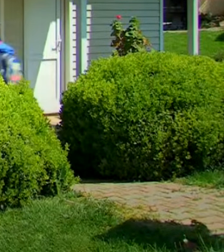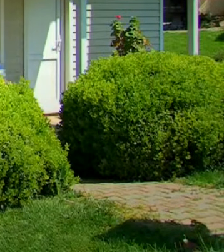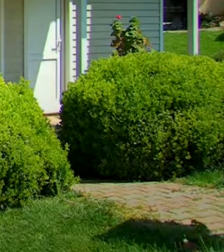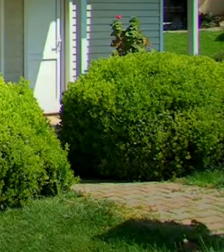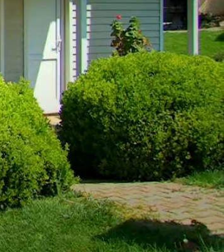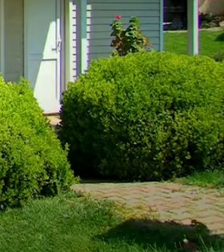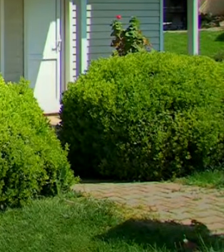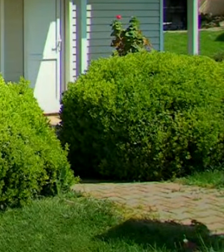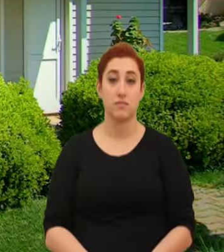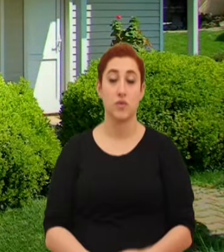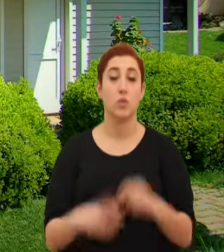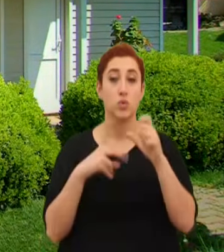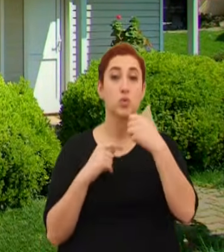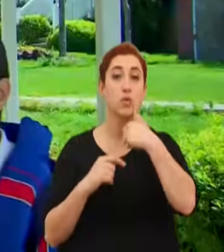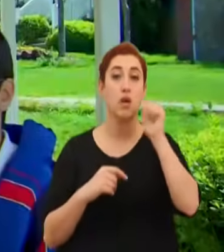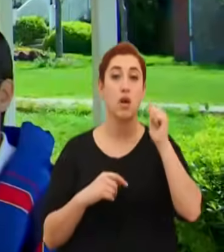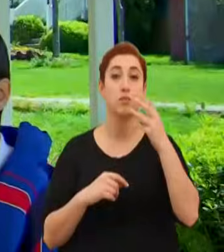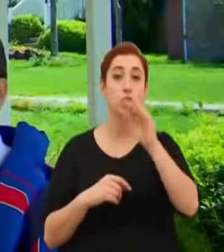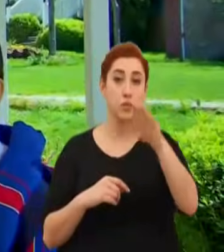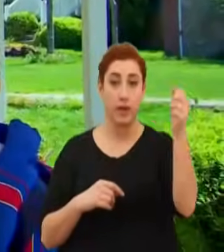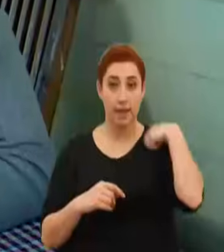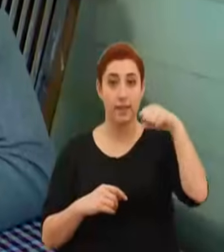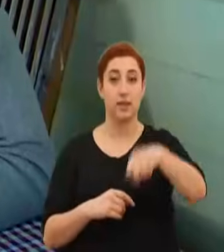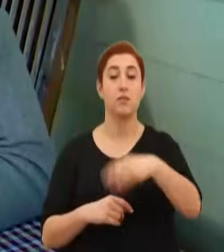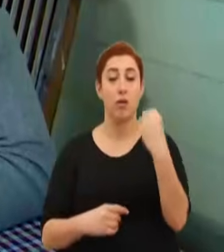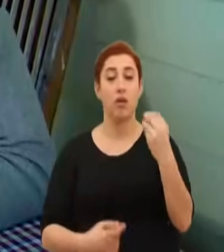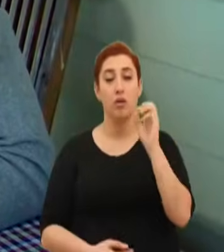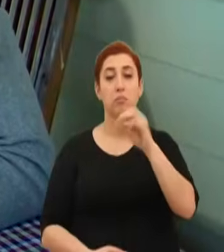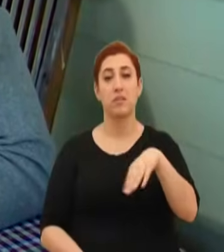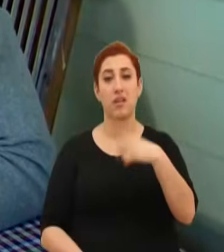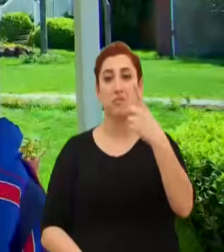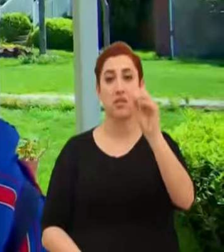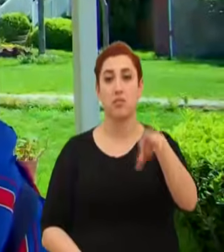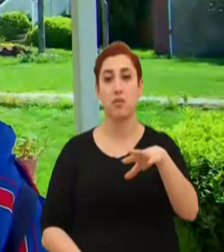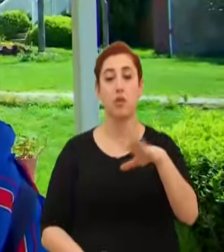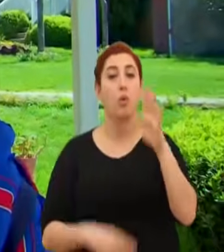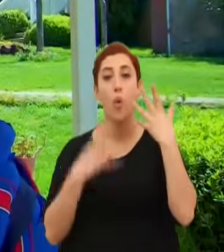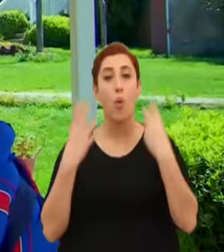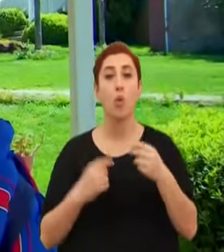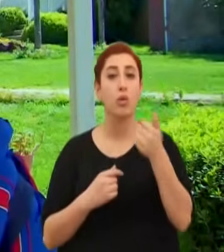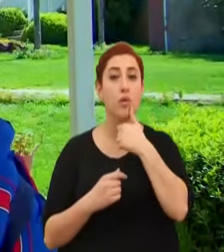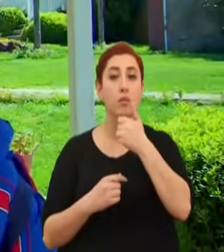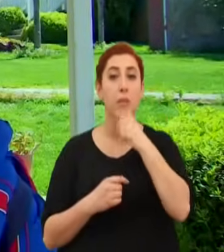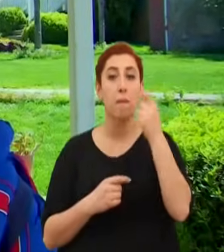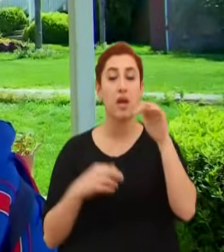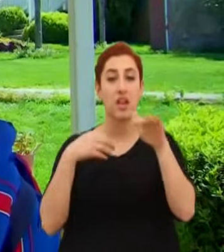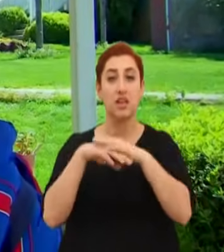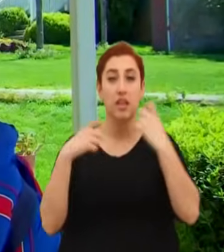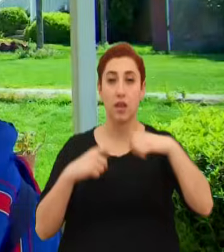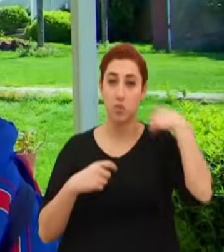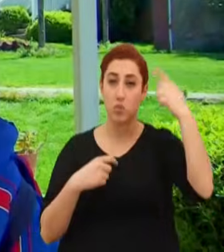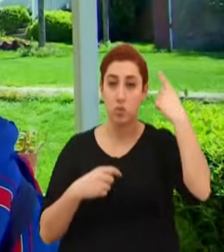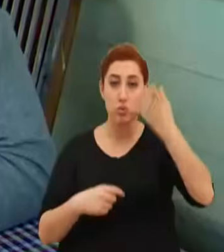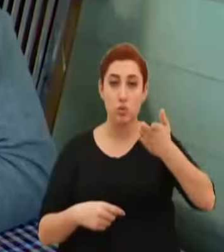sırtında çantası. Şükrü abi, Junior'ı getirdim. İyi, bırak bir yere. Ne oldu bu? Paralarını saklayacağın yeri